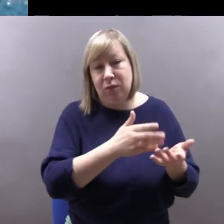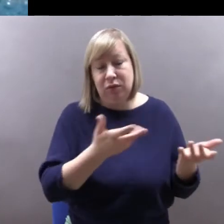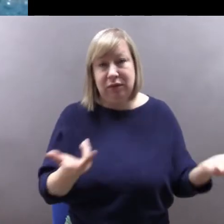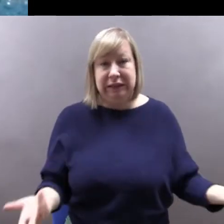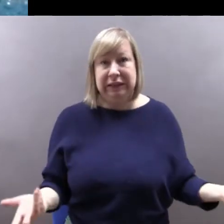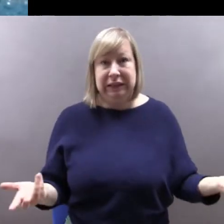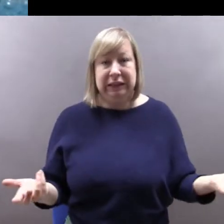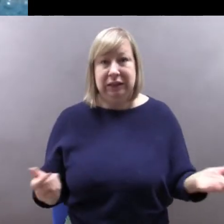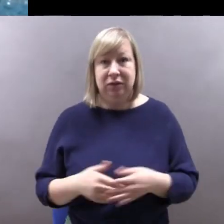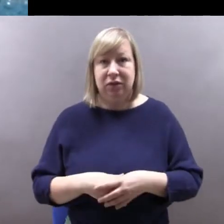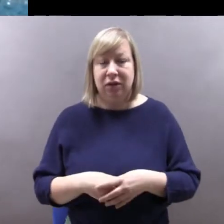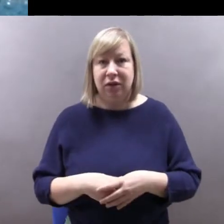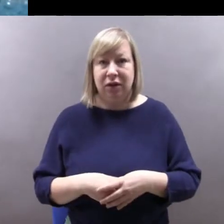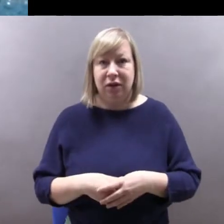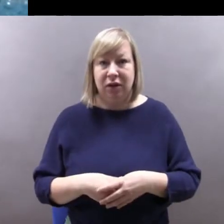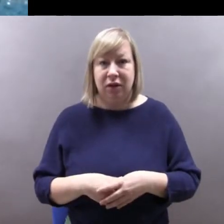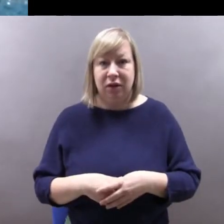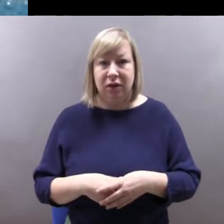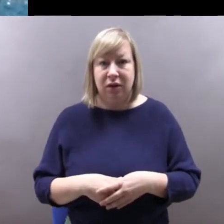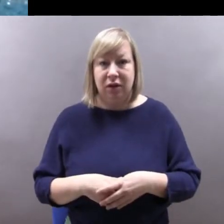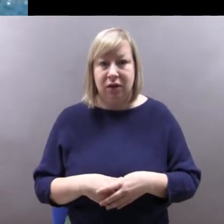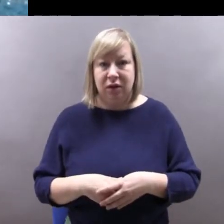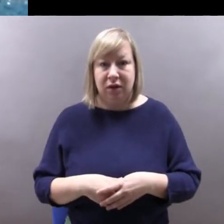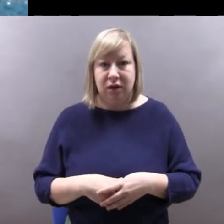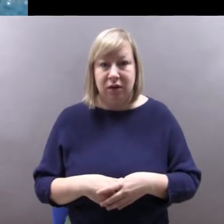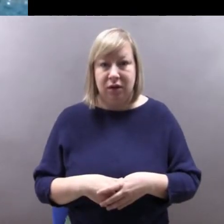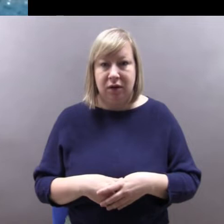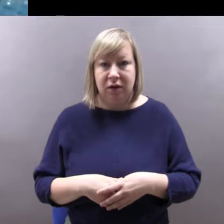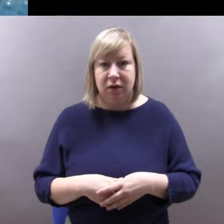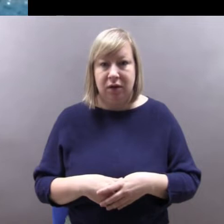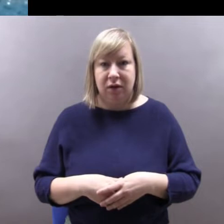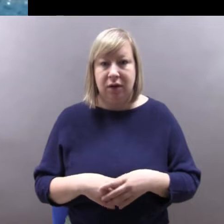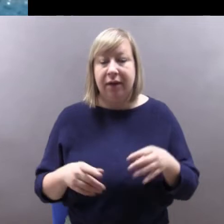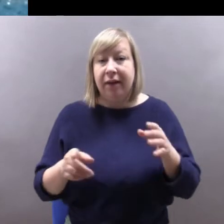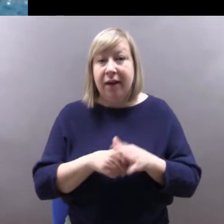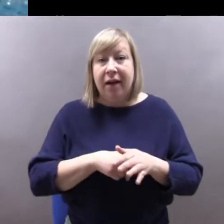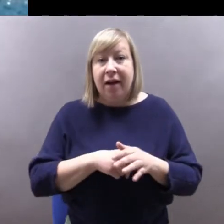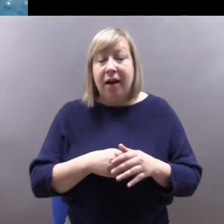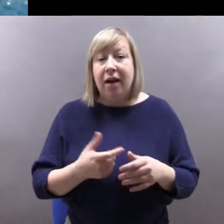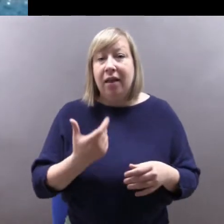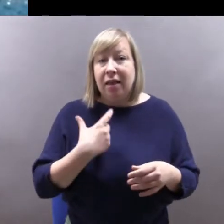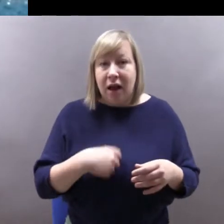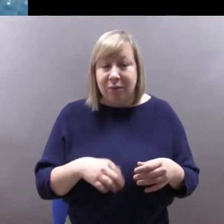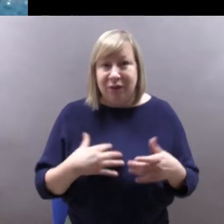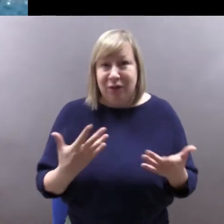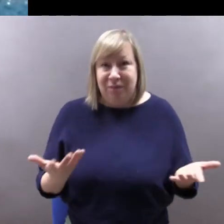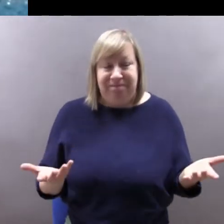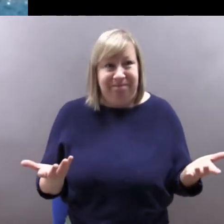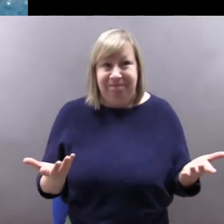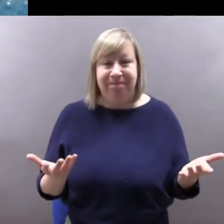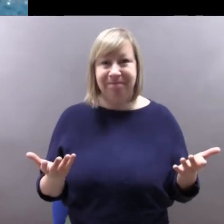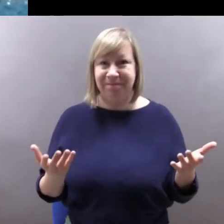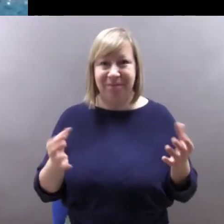pomóc. No dla mnie osobiście, ponieważ no, zajmuję się teraz trochę tą dostępnością i dla